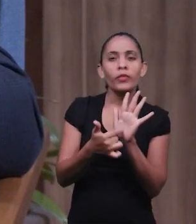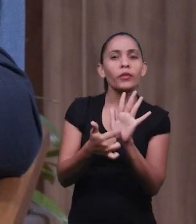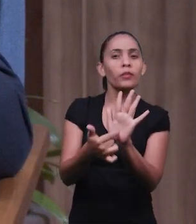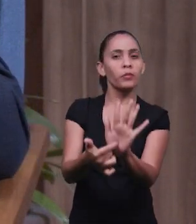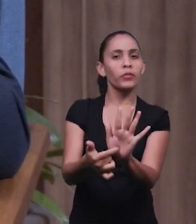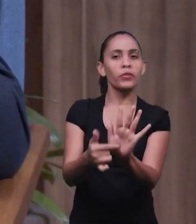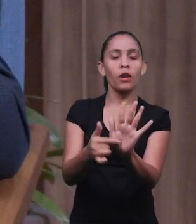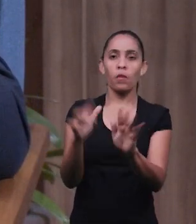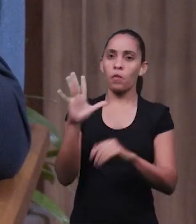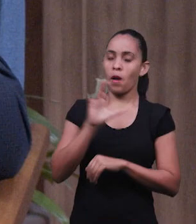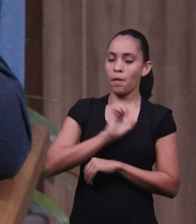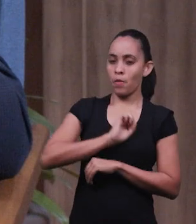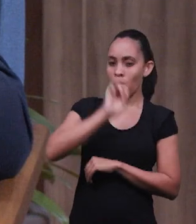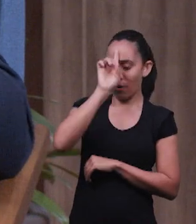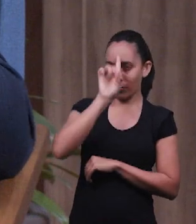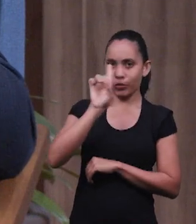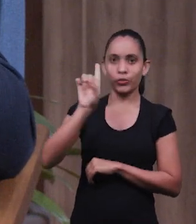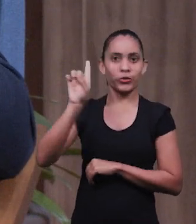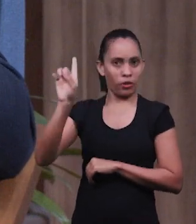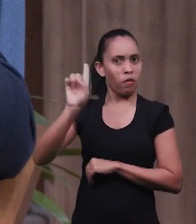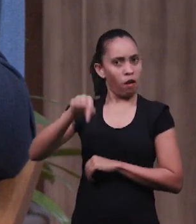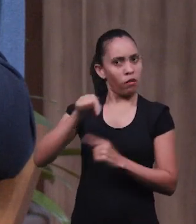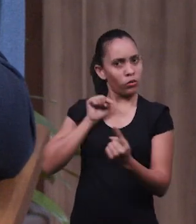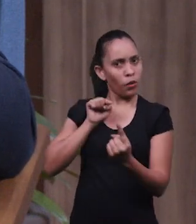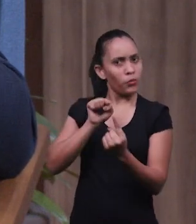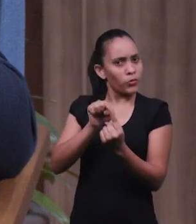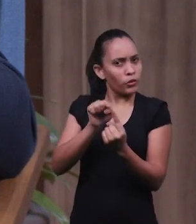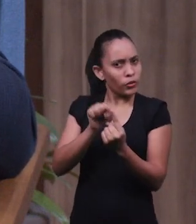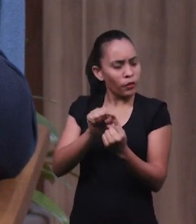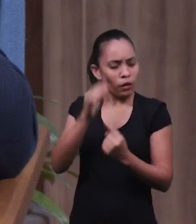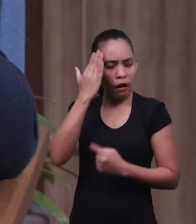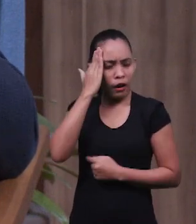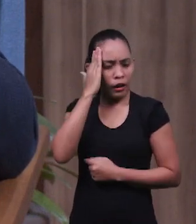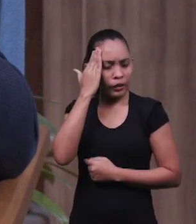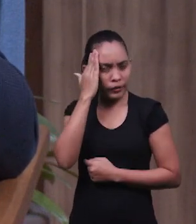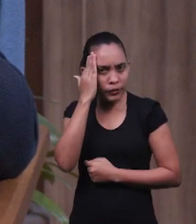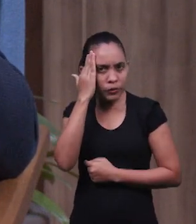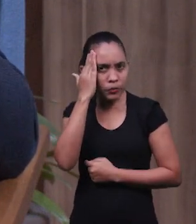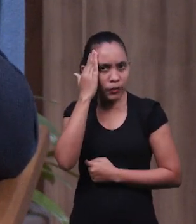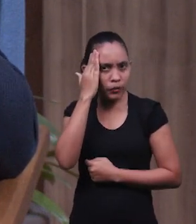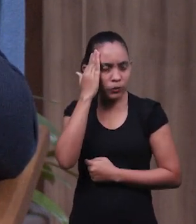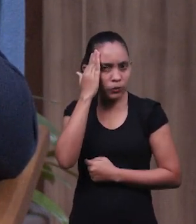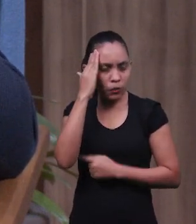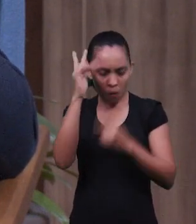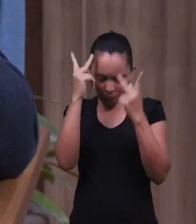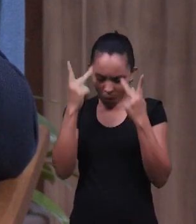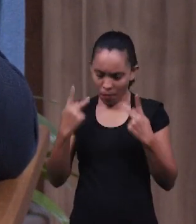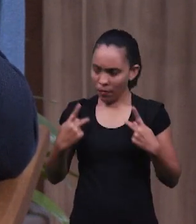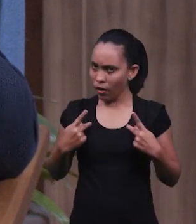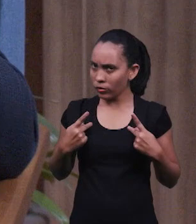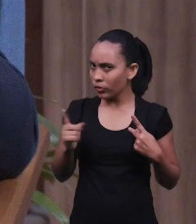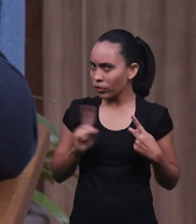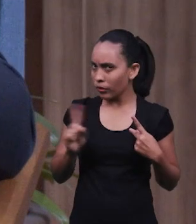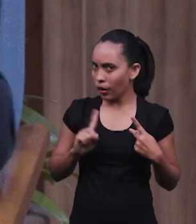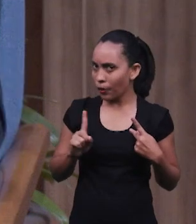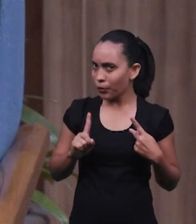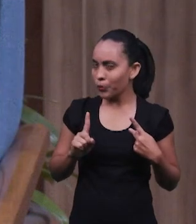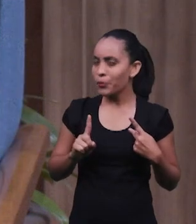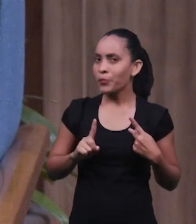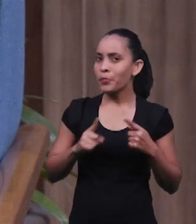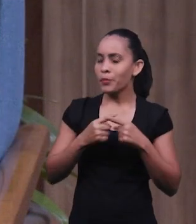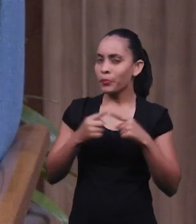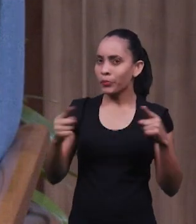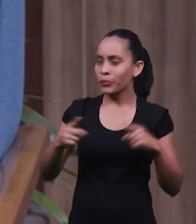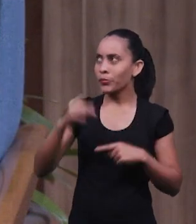Dieu qui excède toute compréhension et qui unit le Seigneur Jésus qui est mort pour son Église